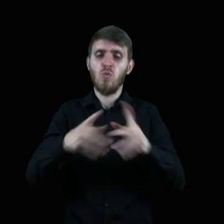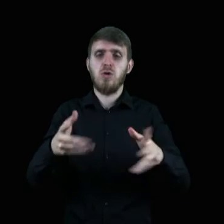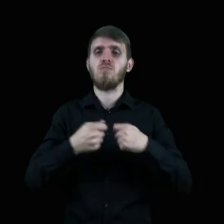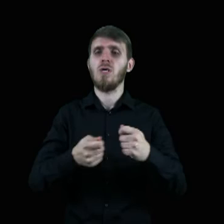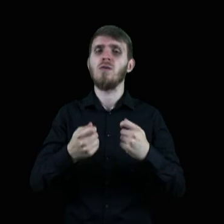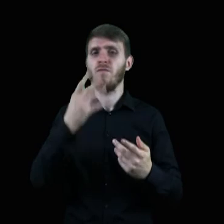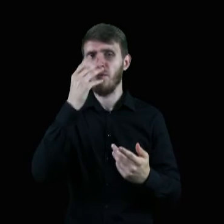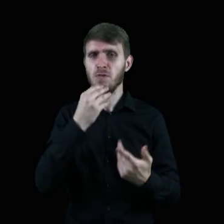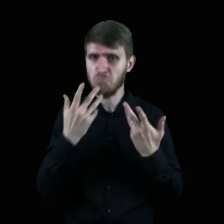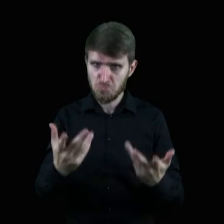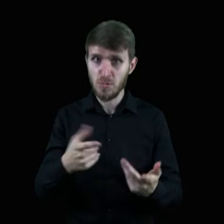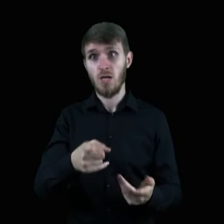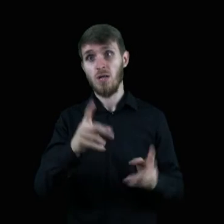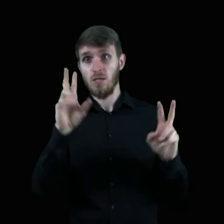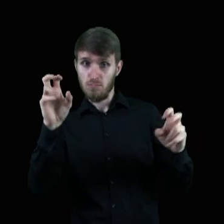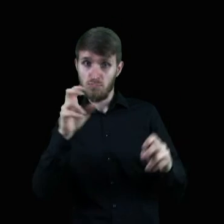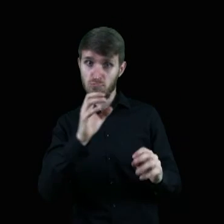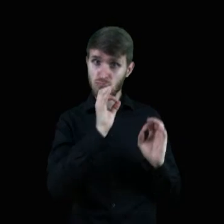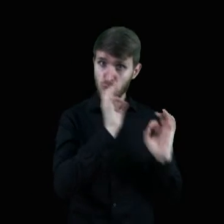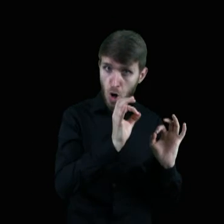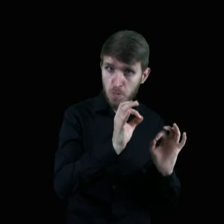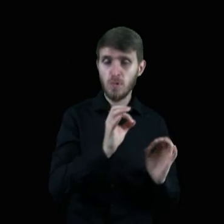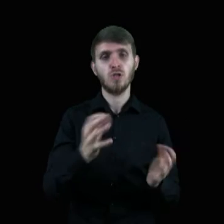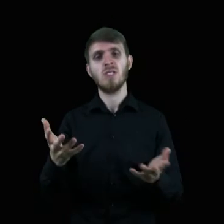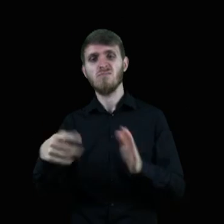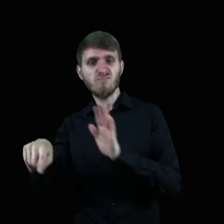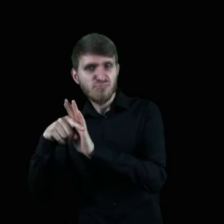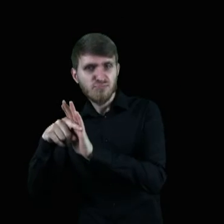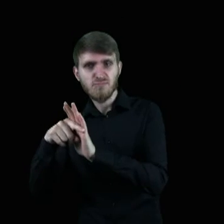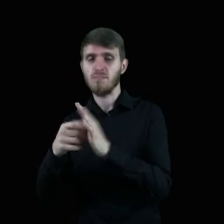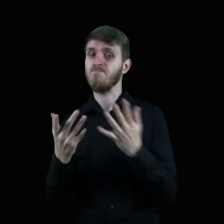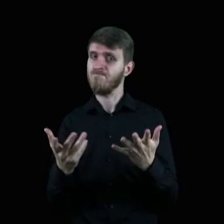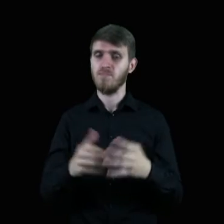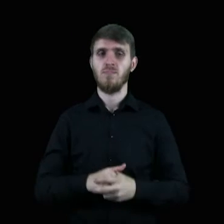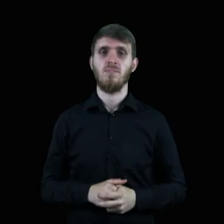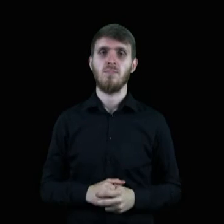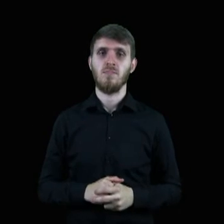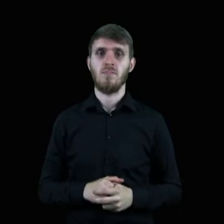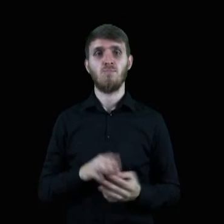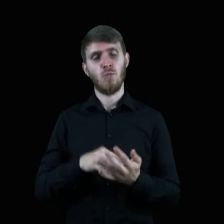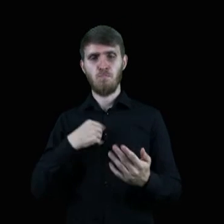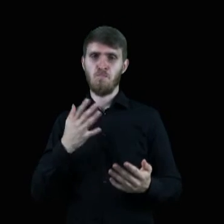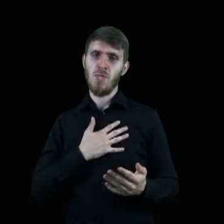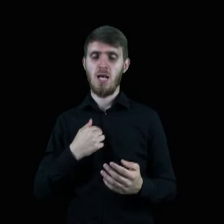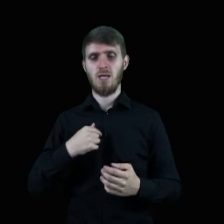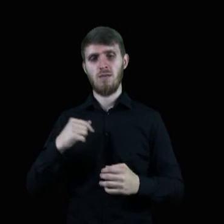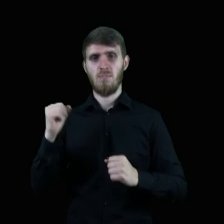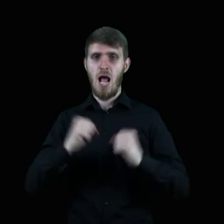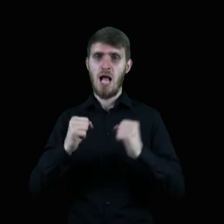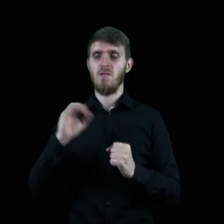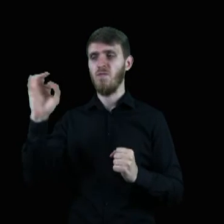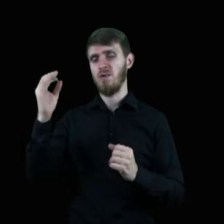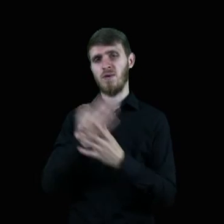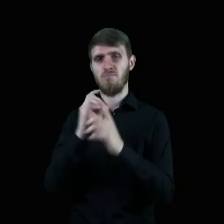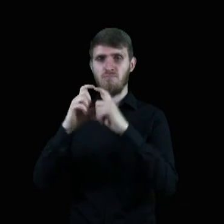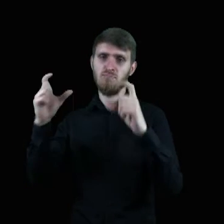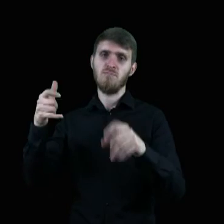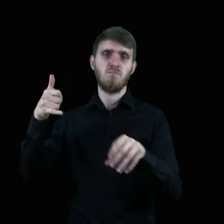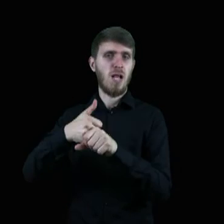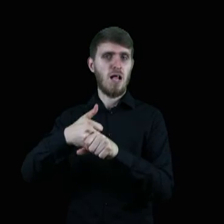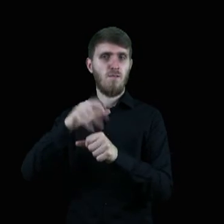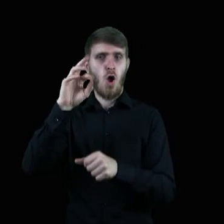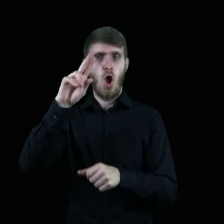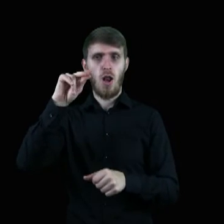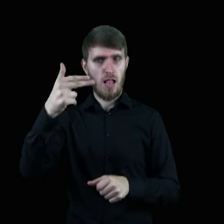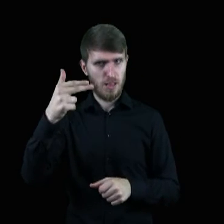rynku. Spróbuję dzisiaj wytłumaczyć, na czym polega krótka sprzedaż i czy jest ona czymś pozytywnym, czy być może czymś negatywnym. Załóżmy,